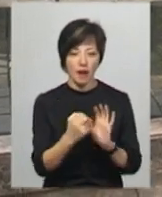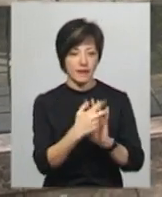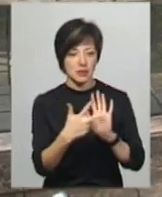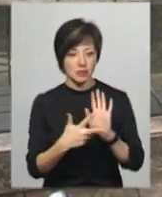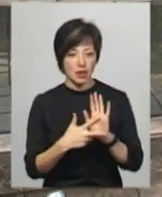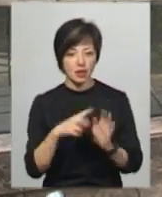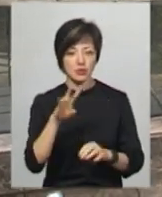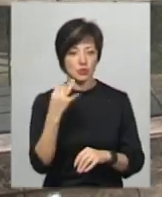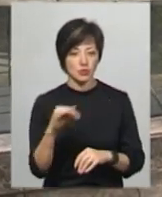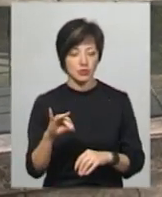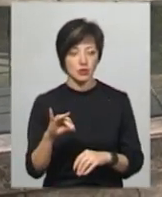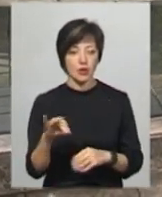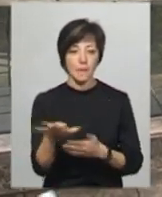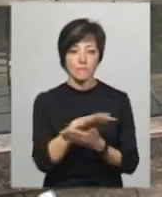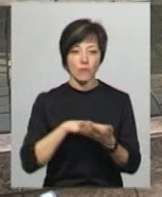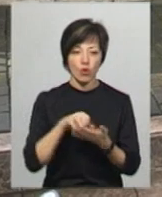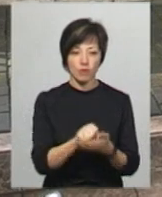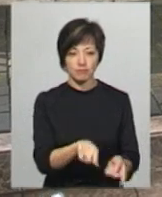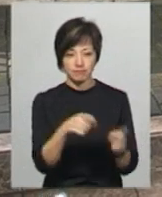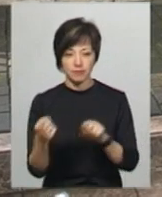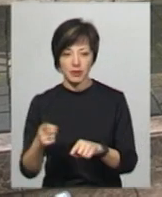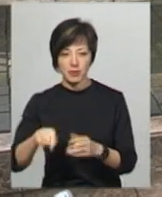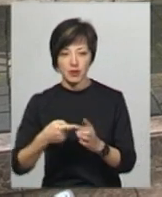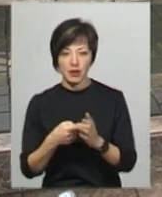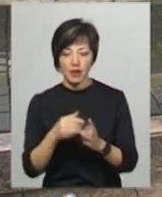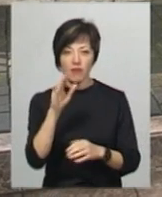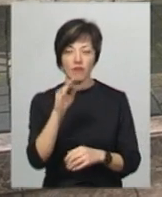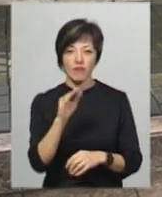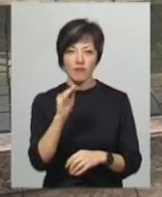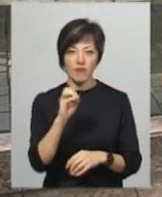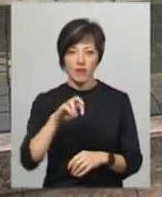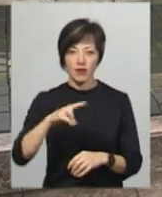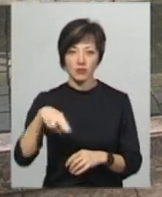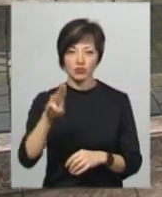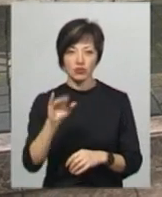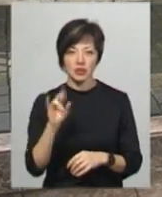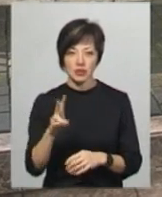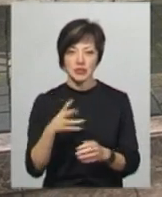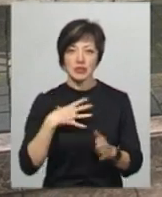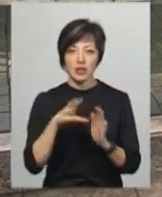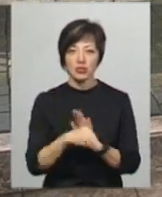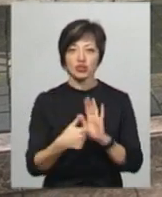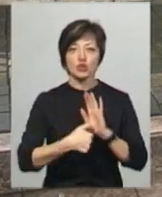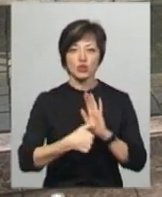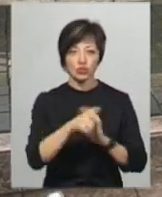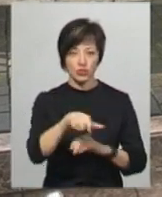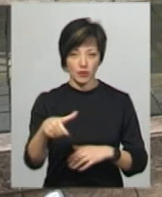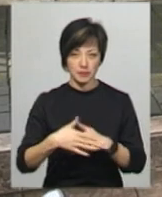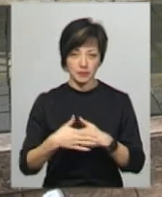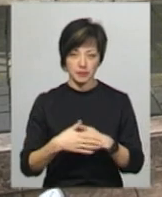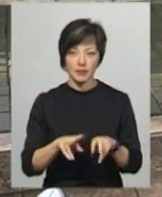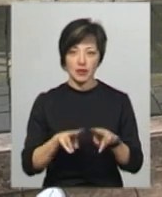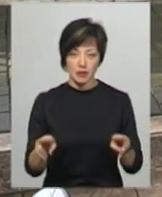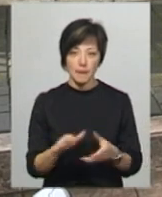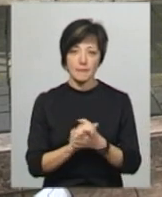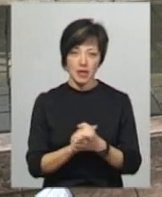18 лютого погром перекинувся на містечко Фельштин, і там загинуло близько 600 чоловік, так само